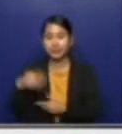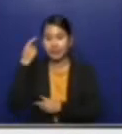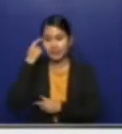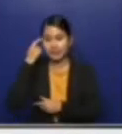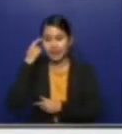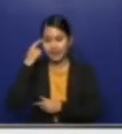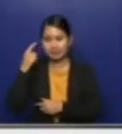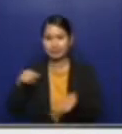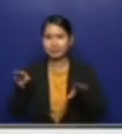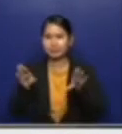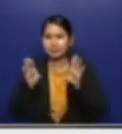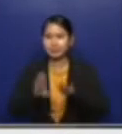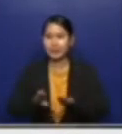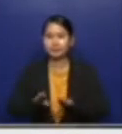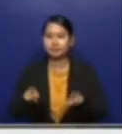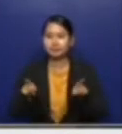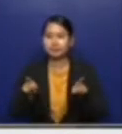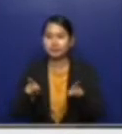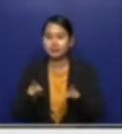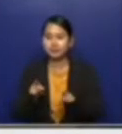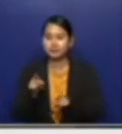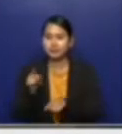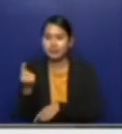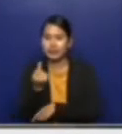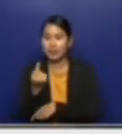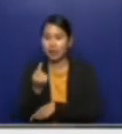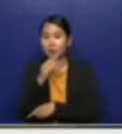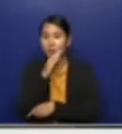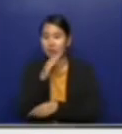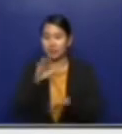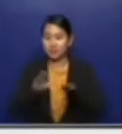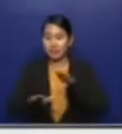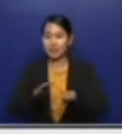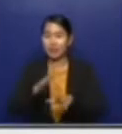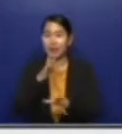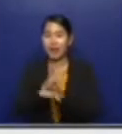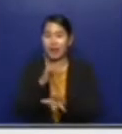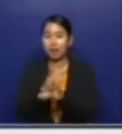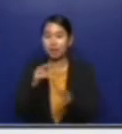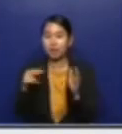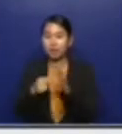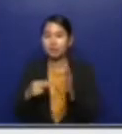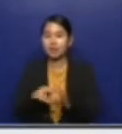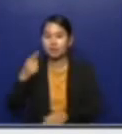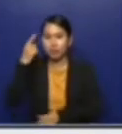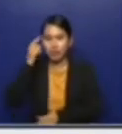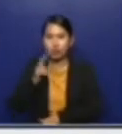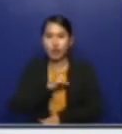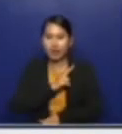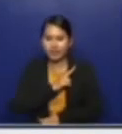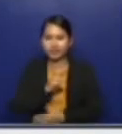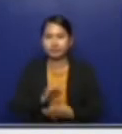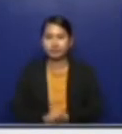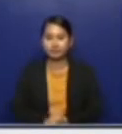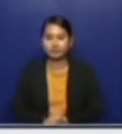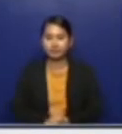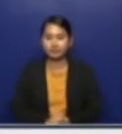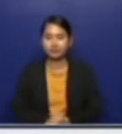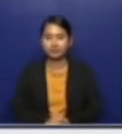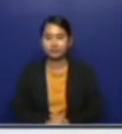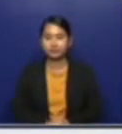เดียวท่านประธานถ้าเปรียบเป็นเหล้านะเพียวๆทั้งนั้นเลยเพียวๆทั้งนั้นเล